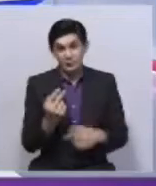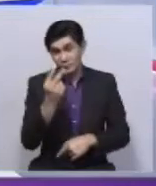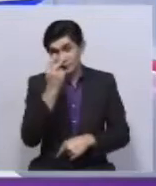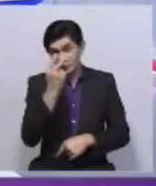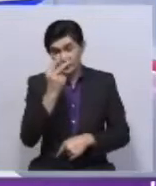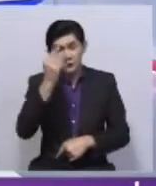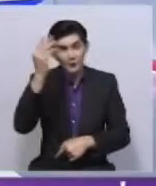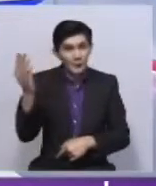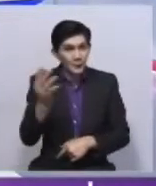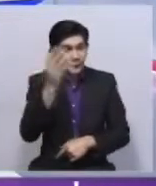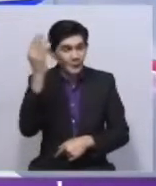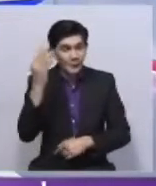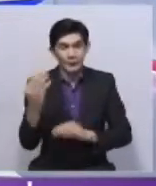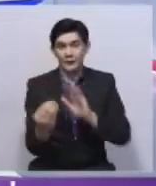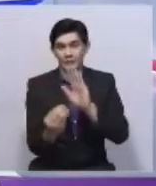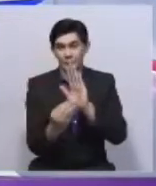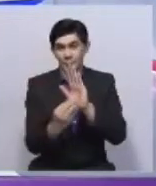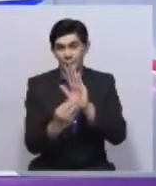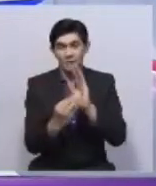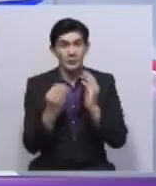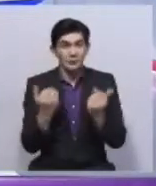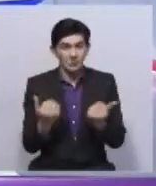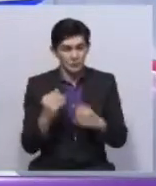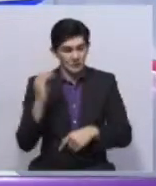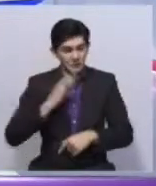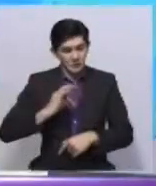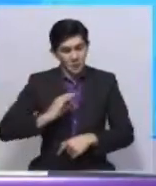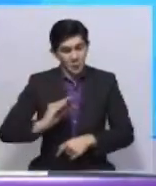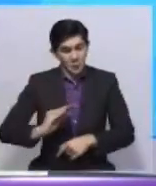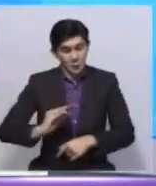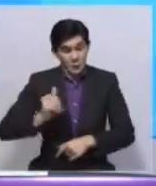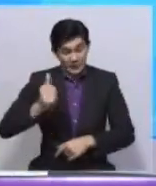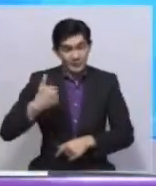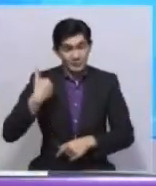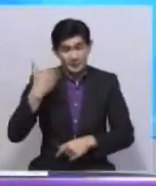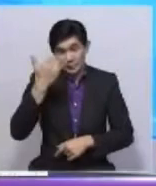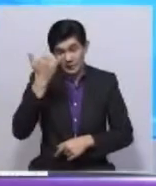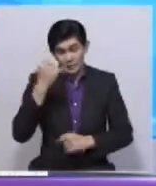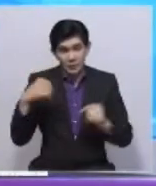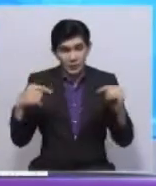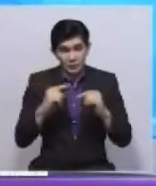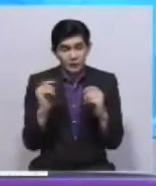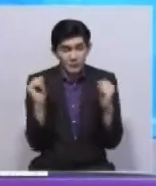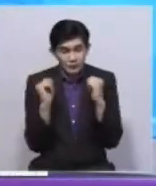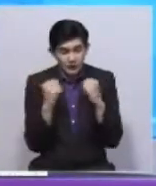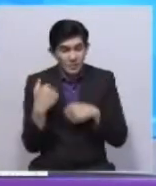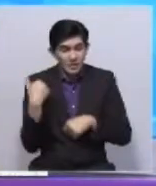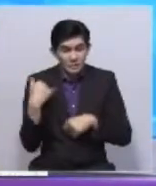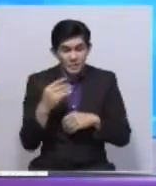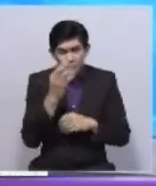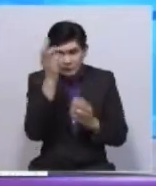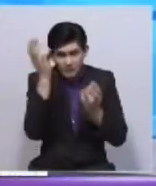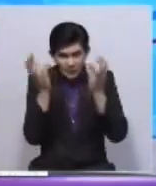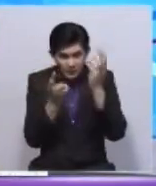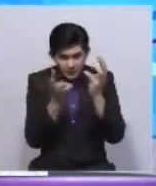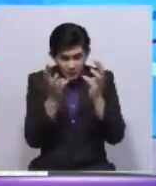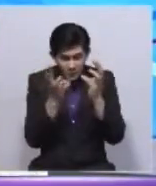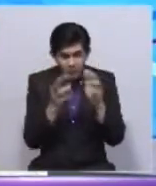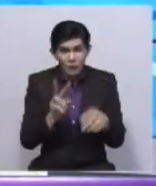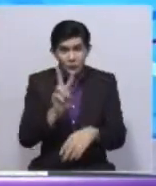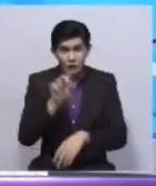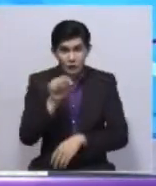ไปดูสภาพอากาศในกรุงเทพมหานครกันบ้างในช่วงนี้ดีขึ้นอย่างต่อเนื่องค่ะหลังจากที่อุณหภูมิสูงขึ้นทำให้ค่าฝุ่นละอองขนาดเล็กกว่